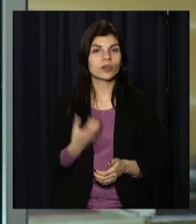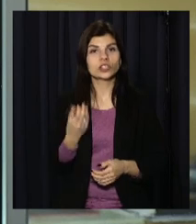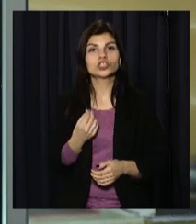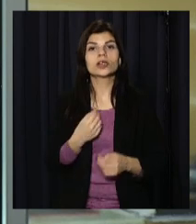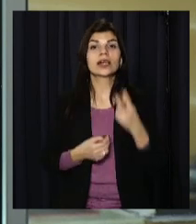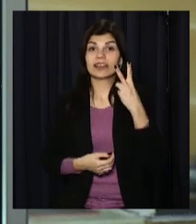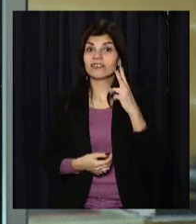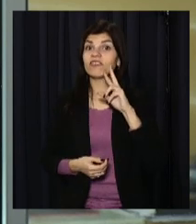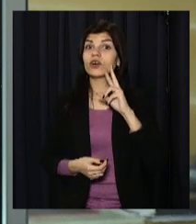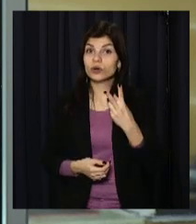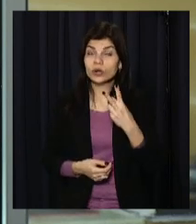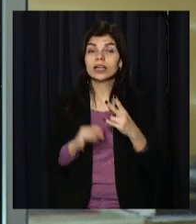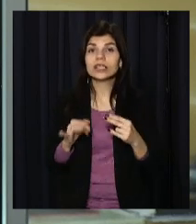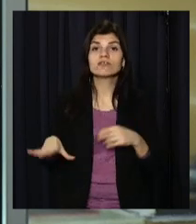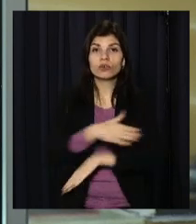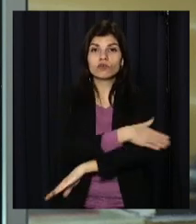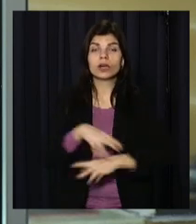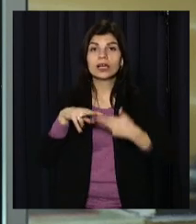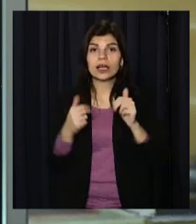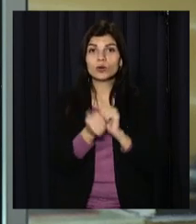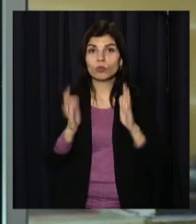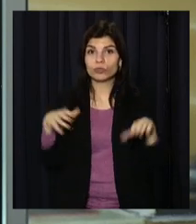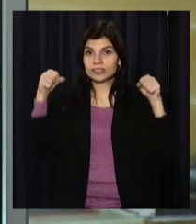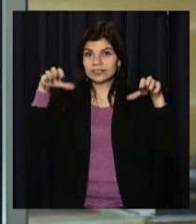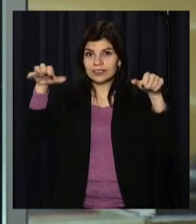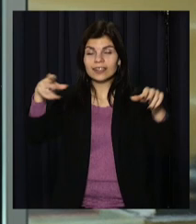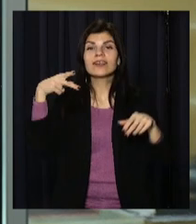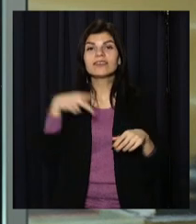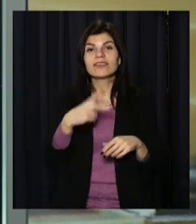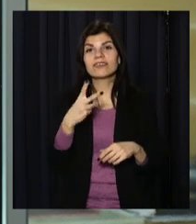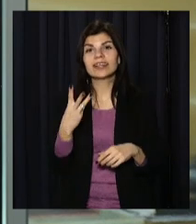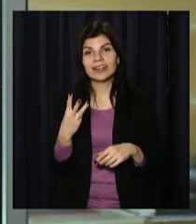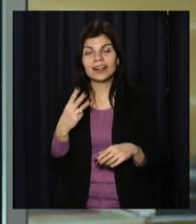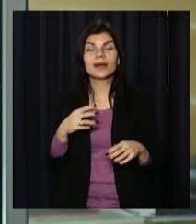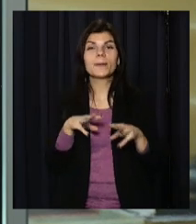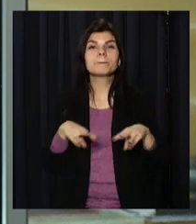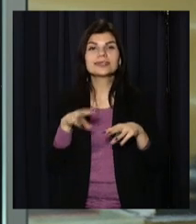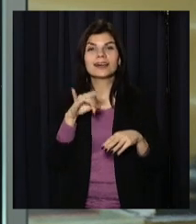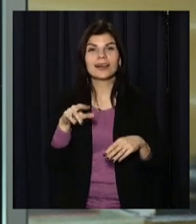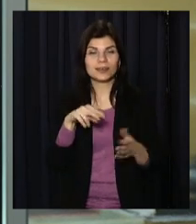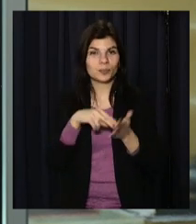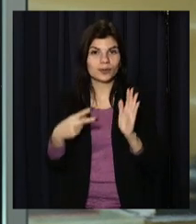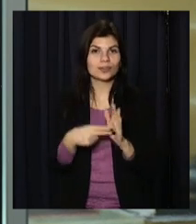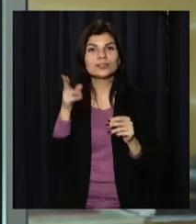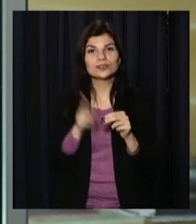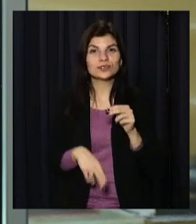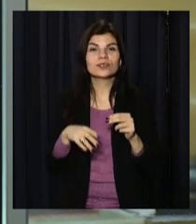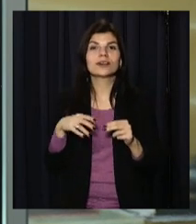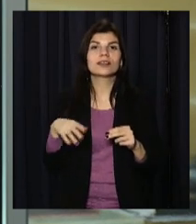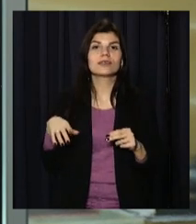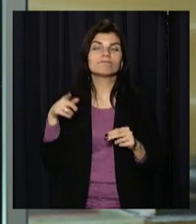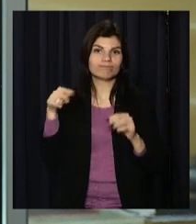Ще 2 роки і всі вулиці Кам'янського будуть освітлені. У 2023-му міська влада планує завершити відновлення